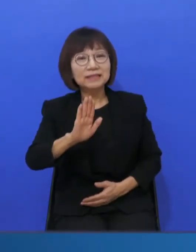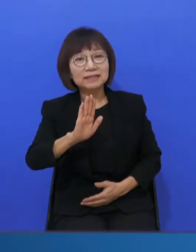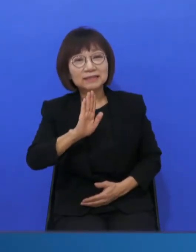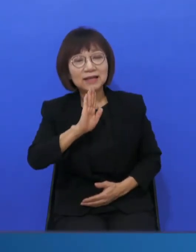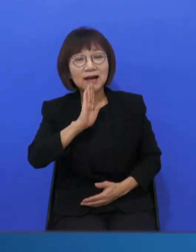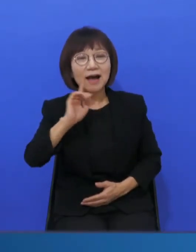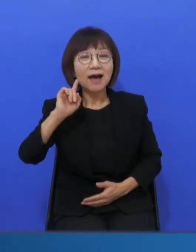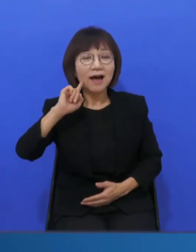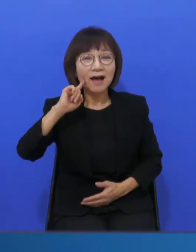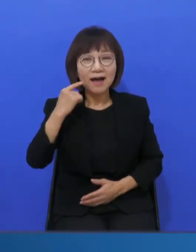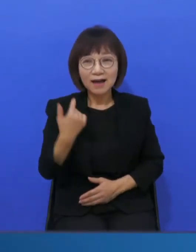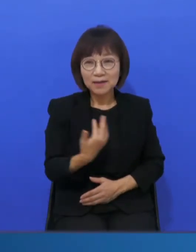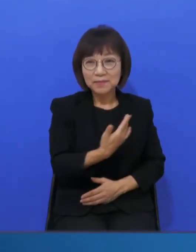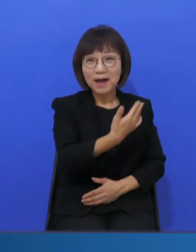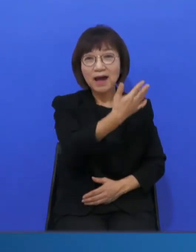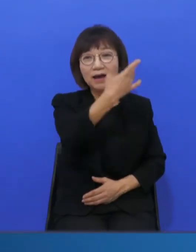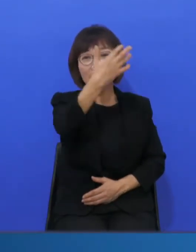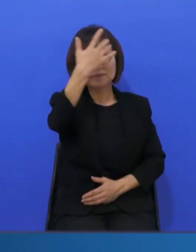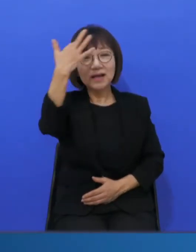참